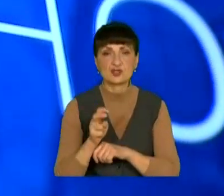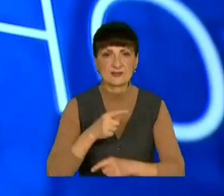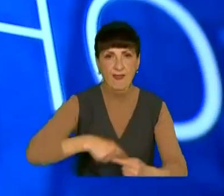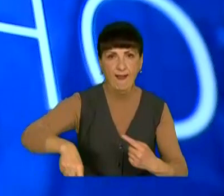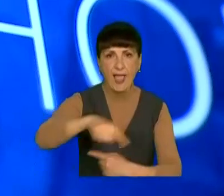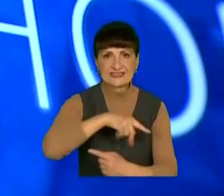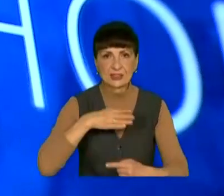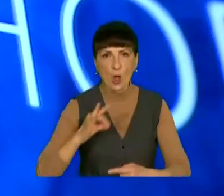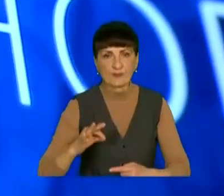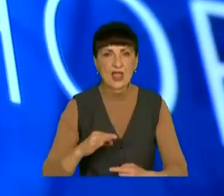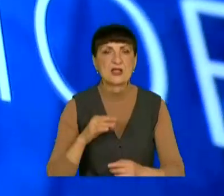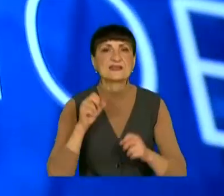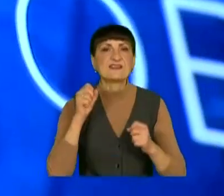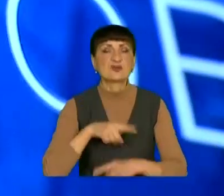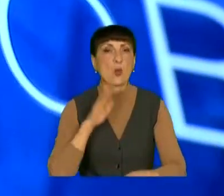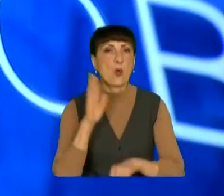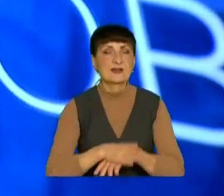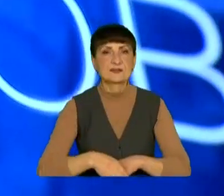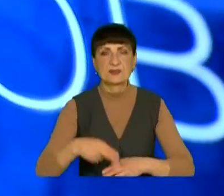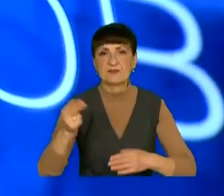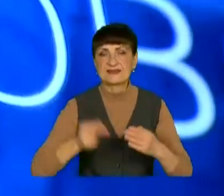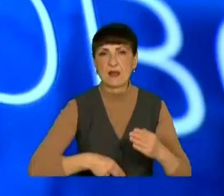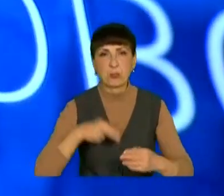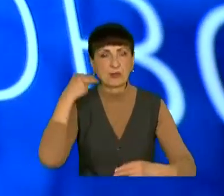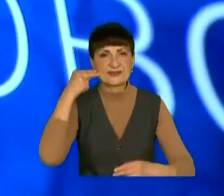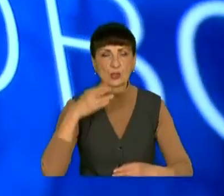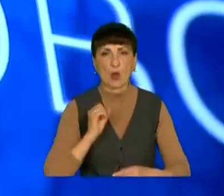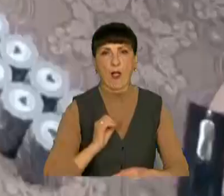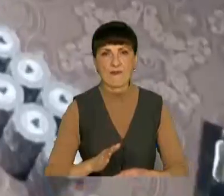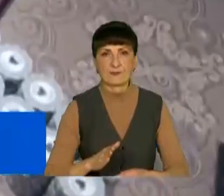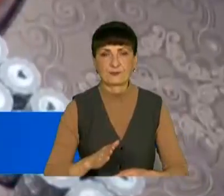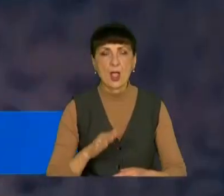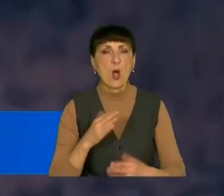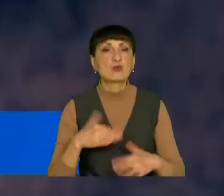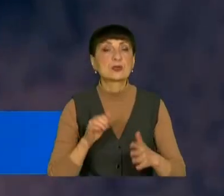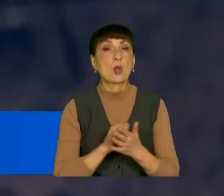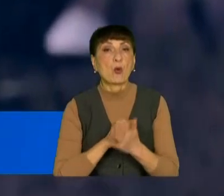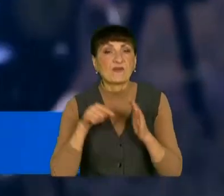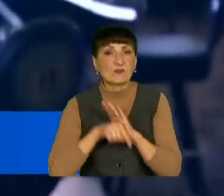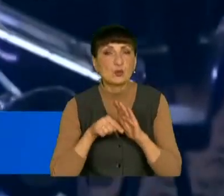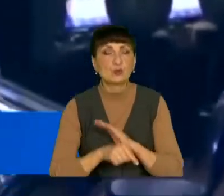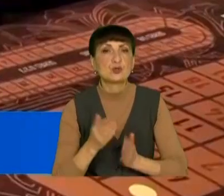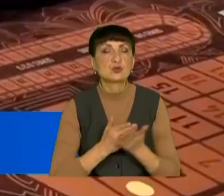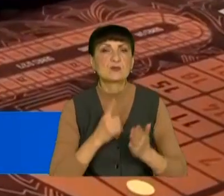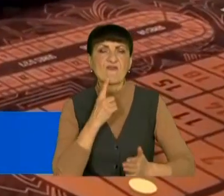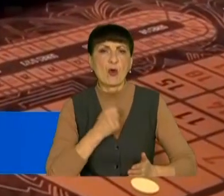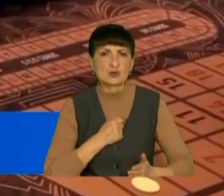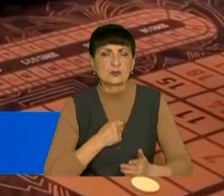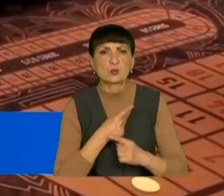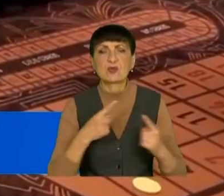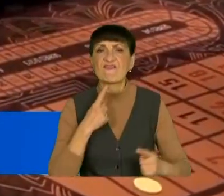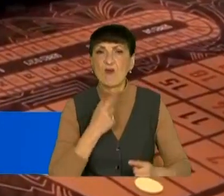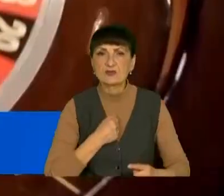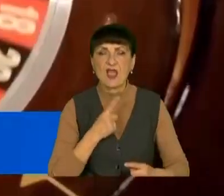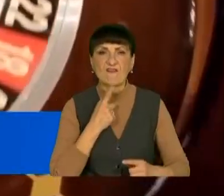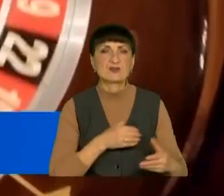заведения. Соответствующий указ подписал глава государства Касым-Жомарт Токаев. Устав коснется внутренней службы вооруженных сил, других войск и